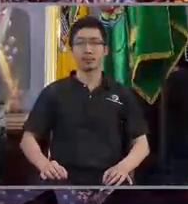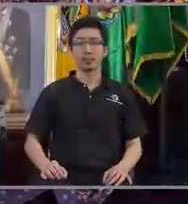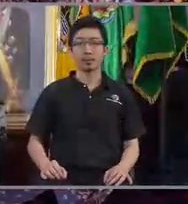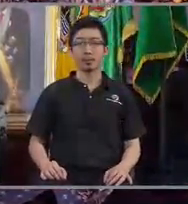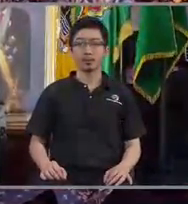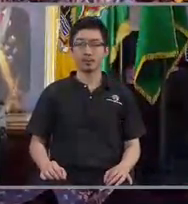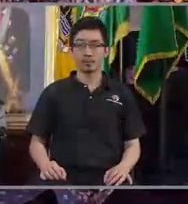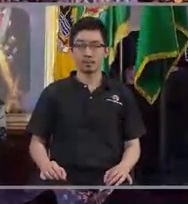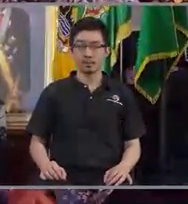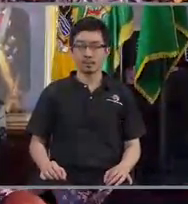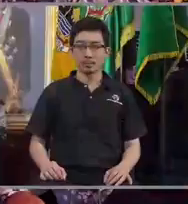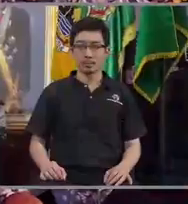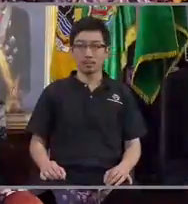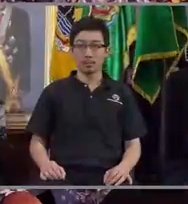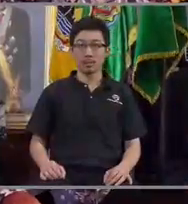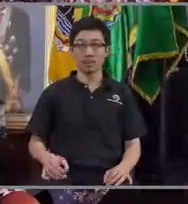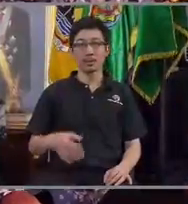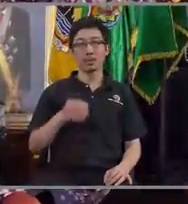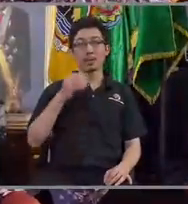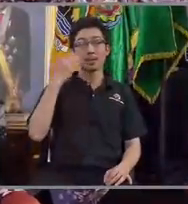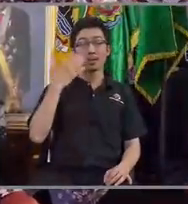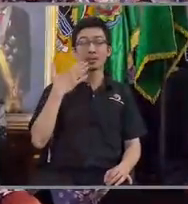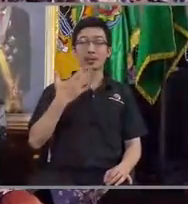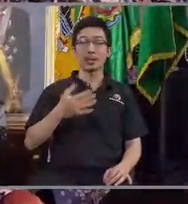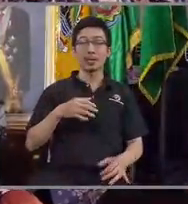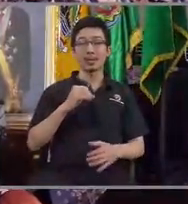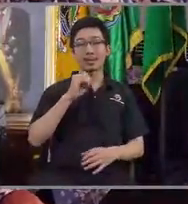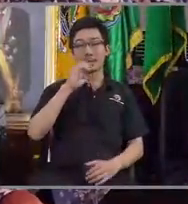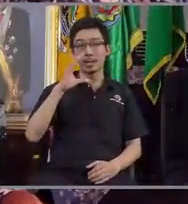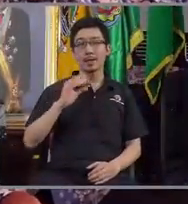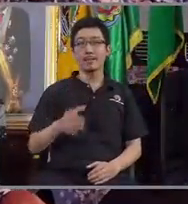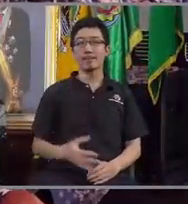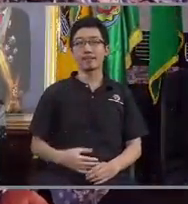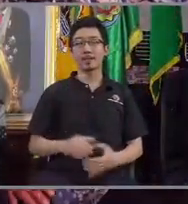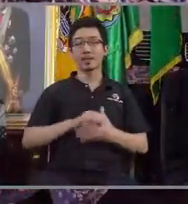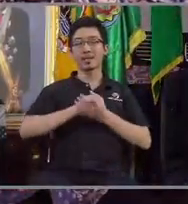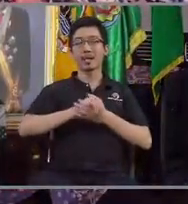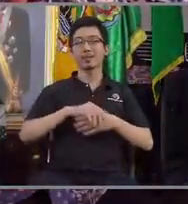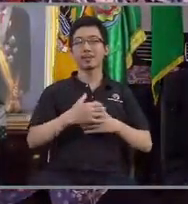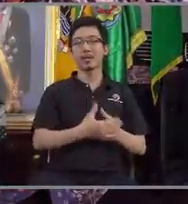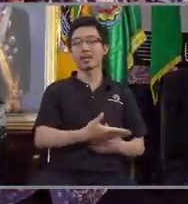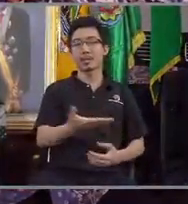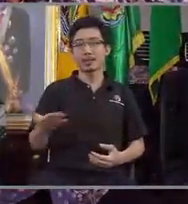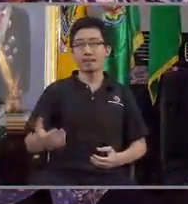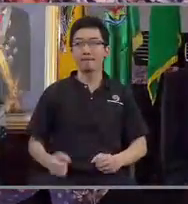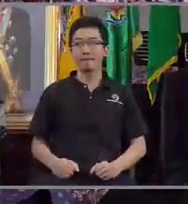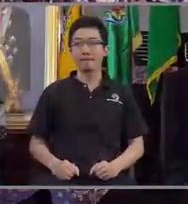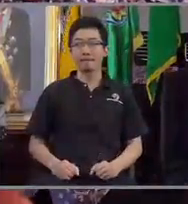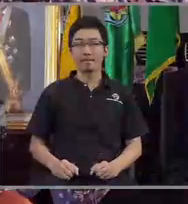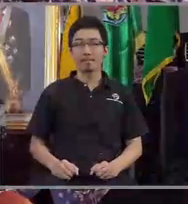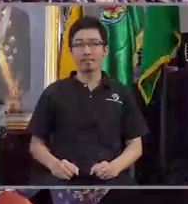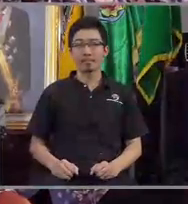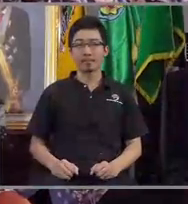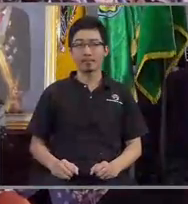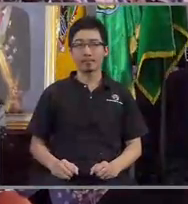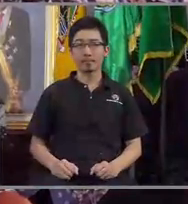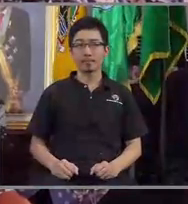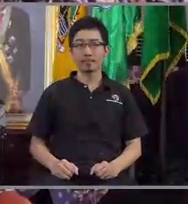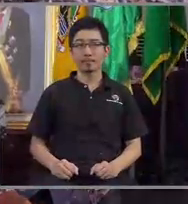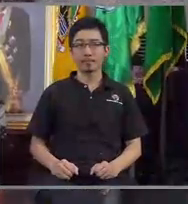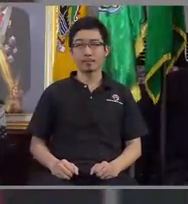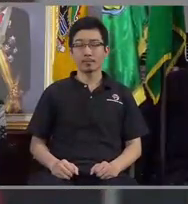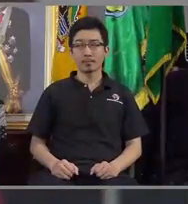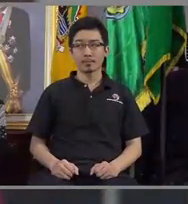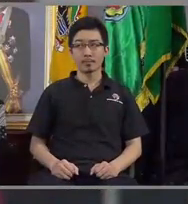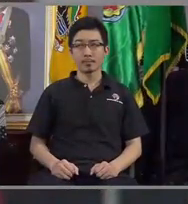Jawa Tengah Selamat siang salam sejahtera untuk kita semua pak gubernur yang kami hormati Halo